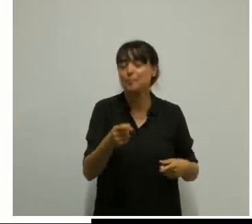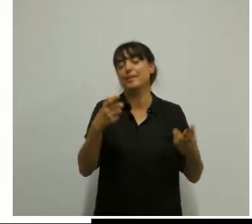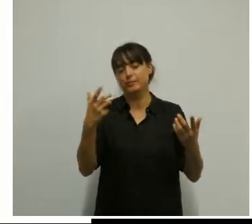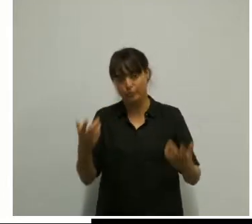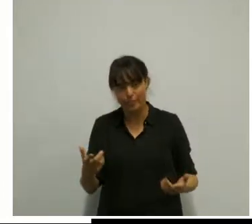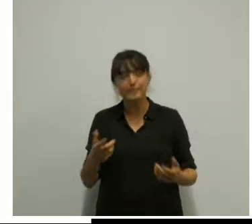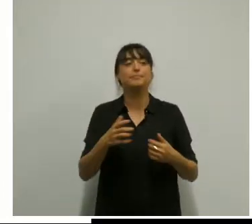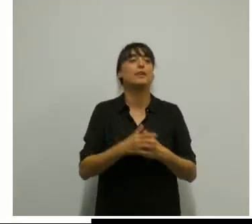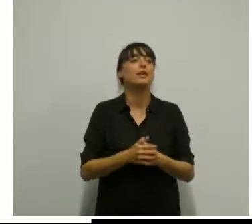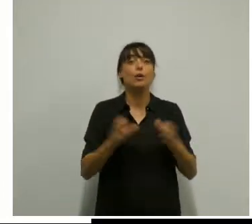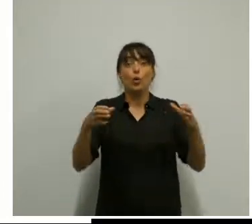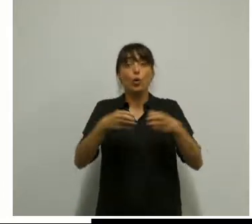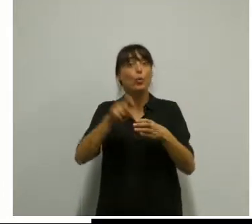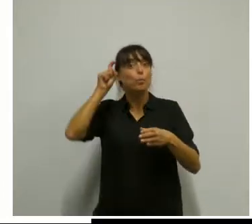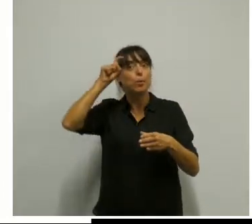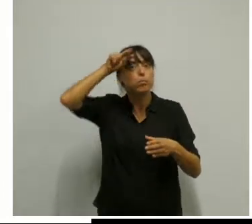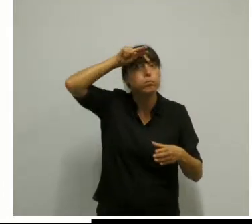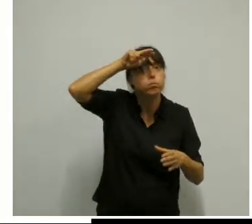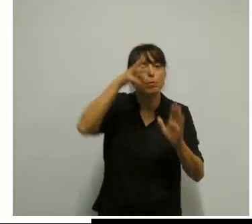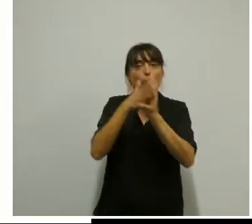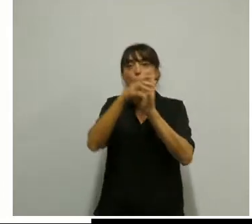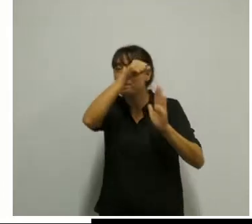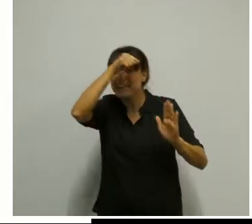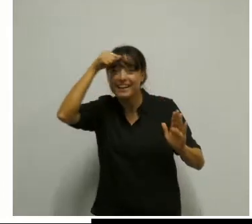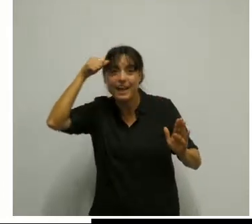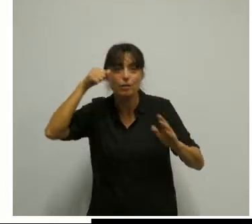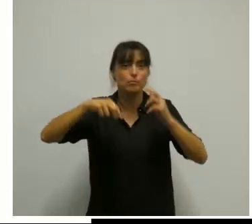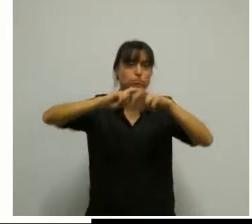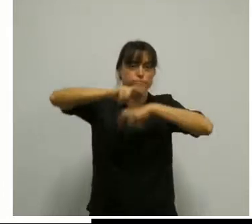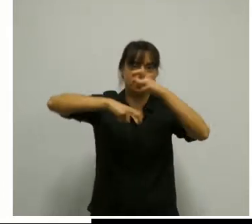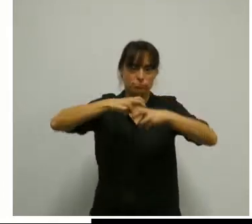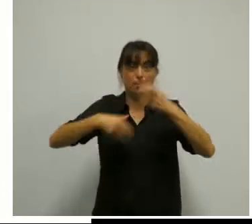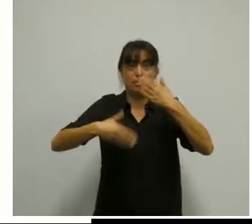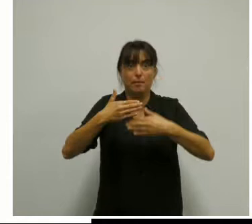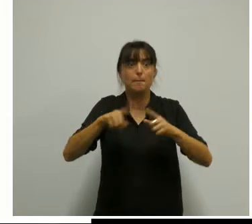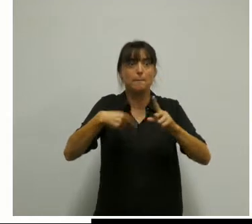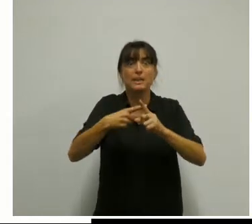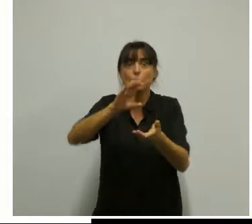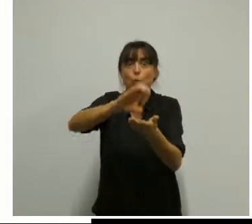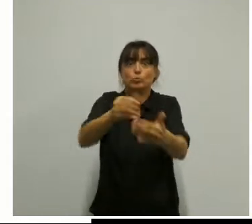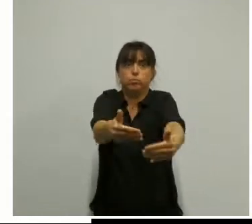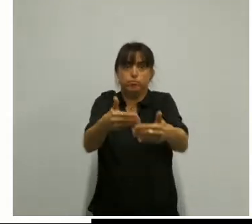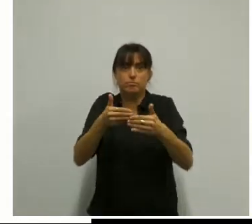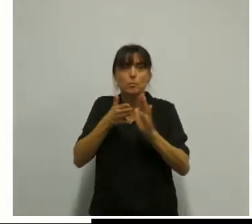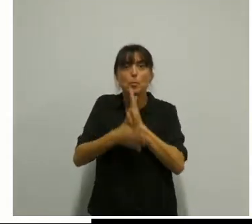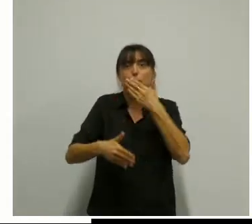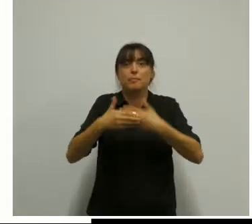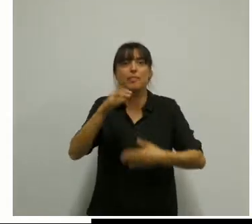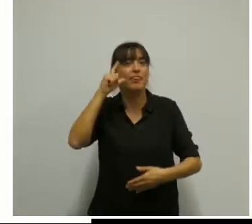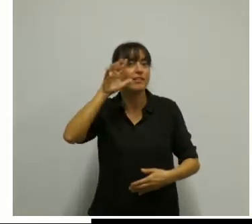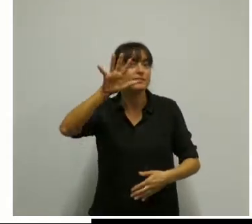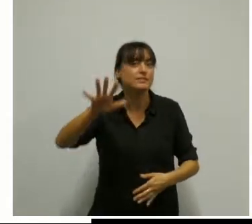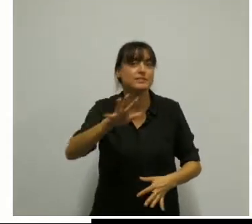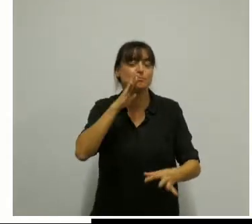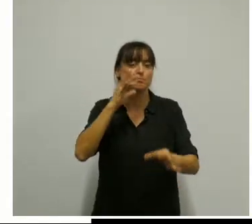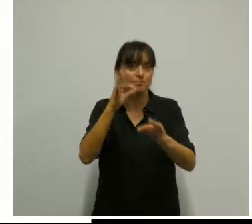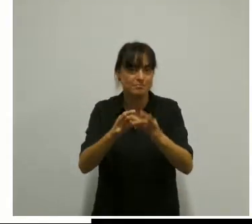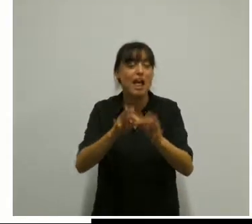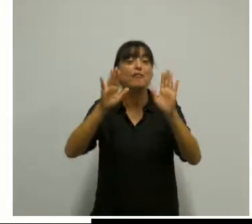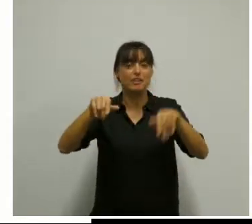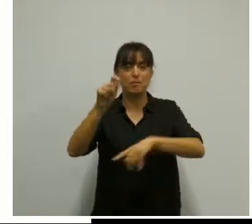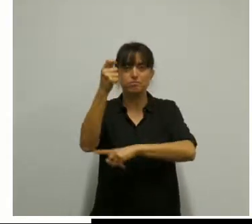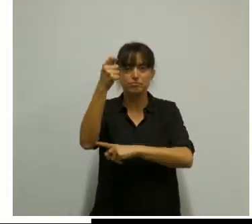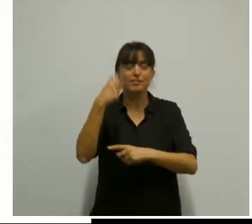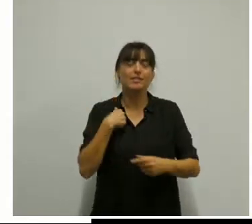obres. I dius, el dia 5, a més ens fan començar aquest any. Doncs ho van aconseguir i estaré eternament agraïda